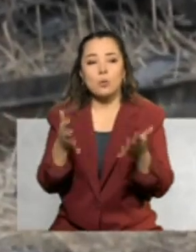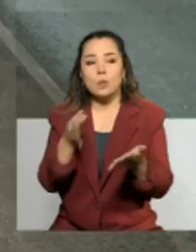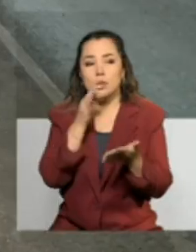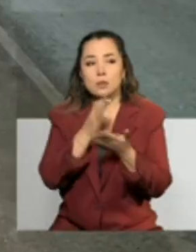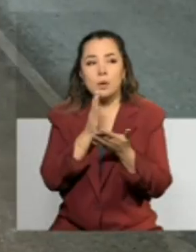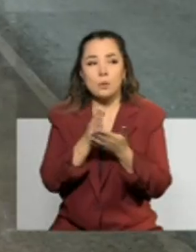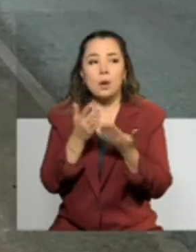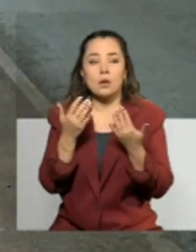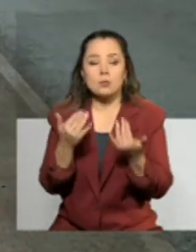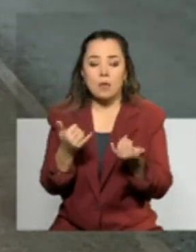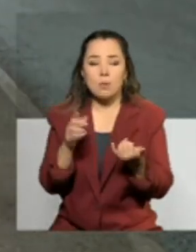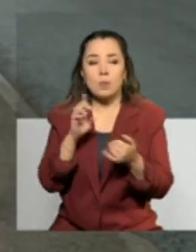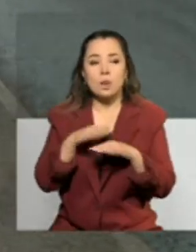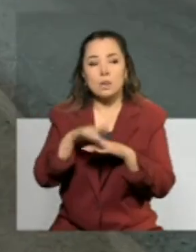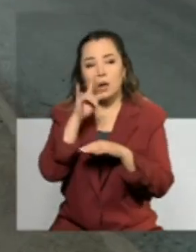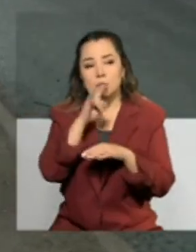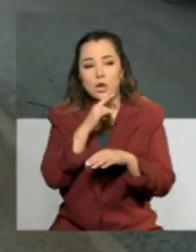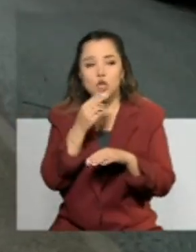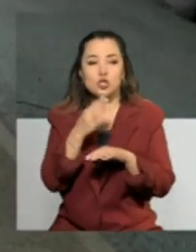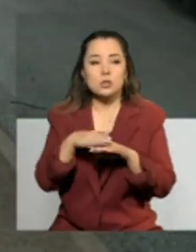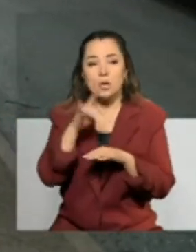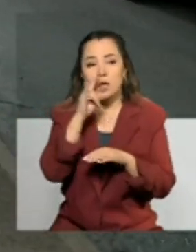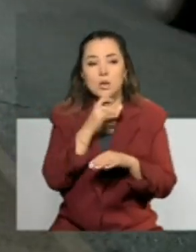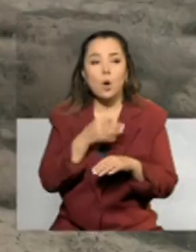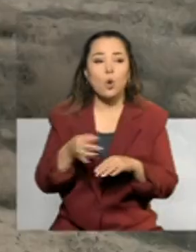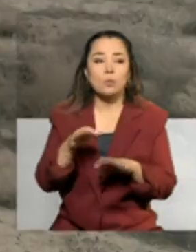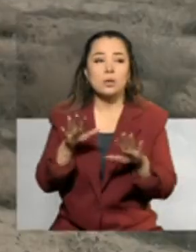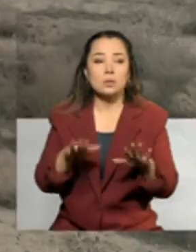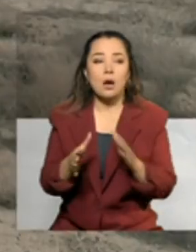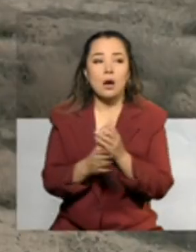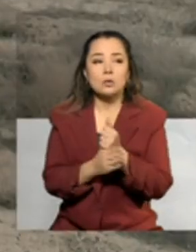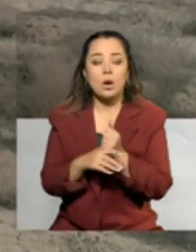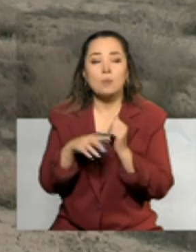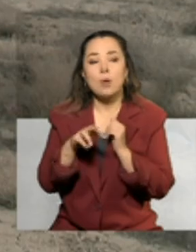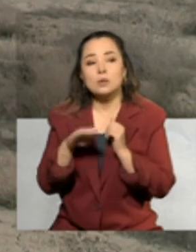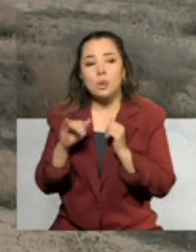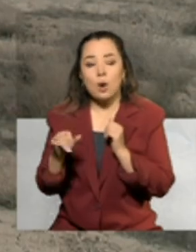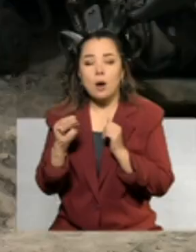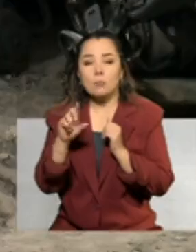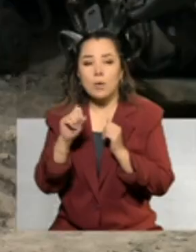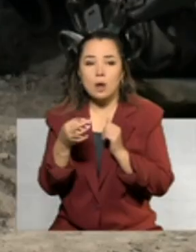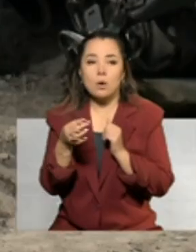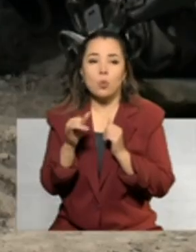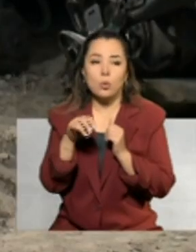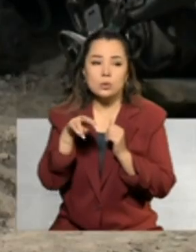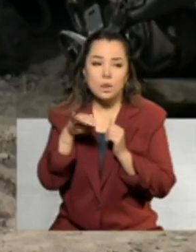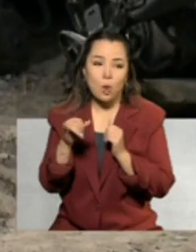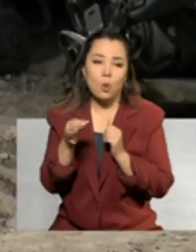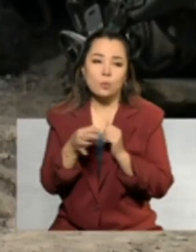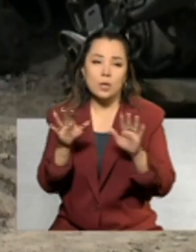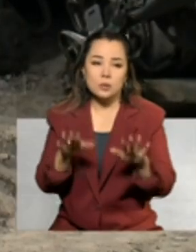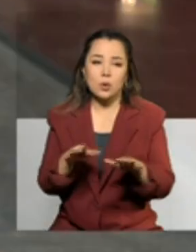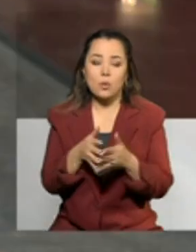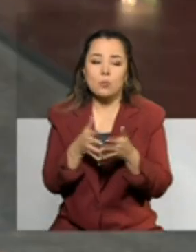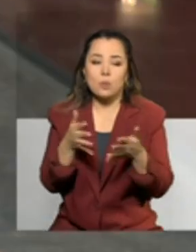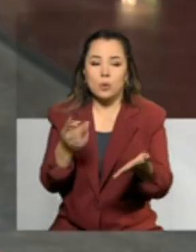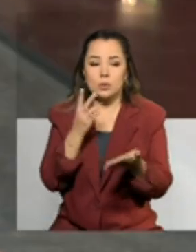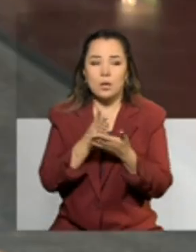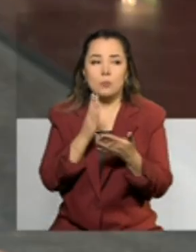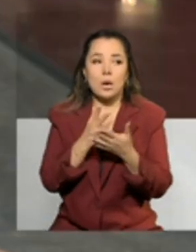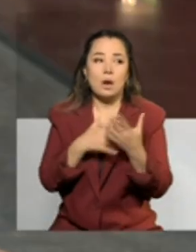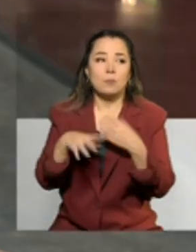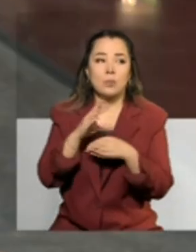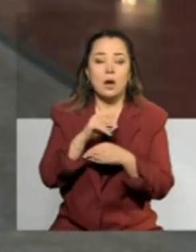отыр. Әсіресе Батыс Қазақстан мен Шығыс Қазақстан облыстары, Атырау, Маңғыстау, Абай, Ұлытау облыстарында тым көп.